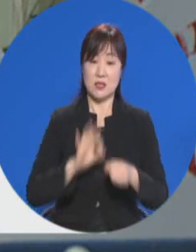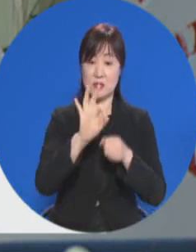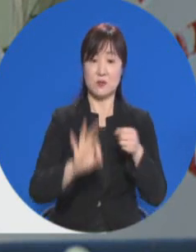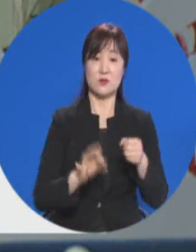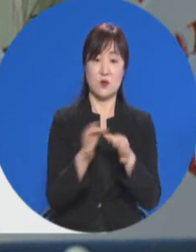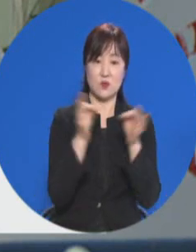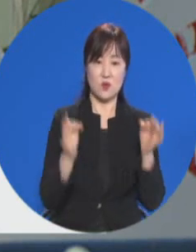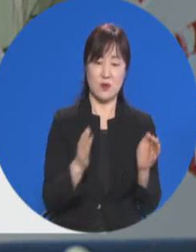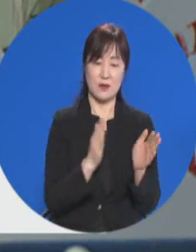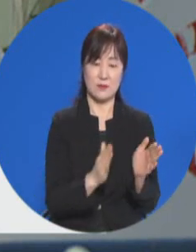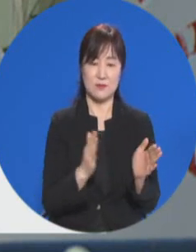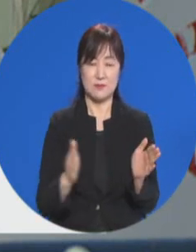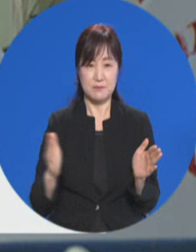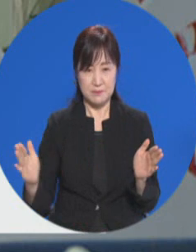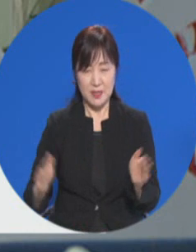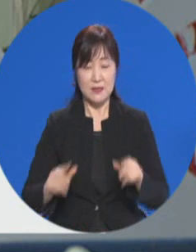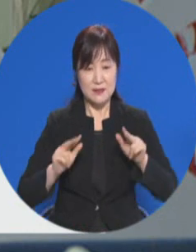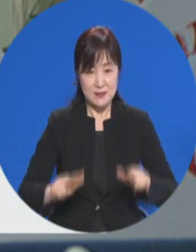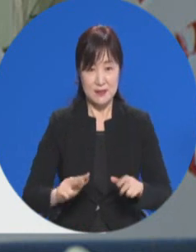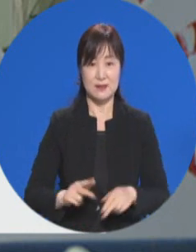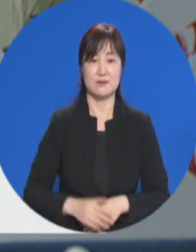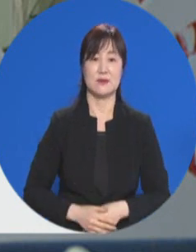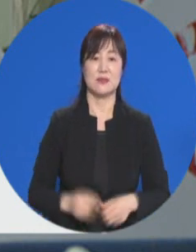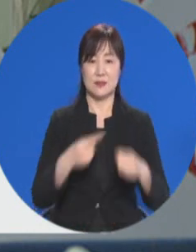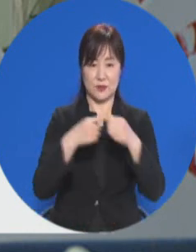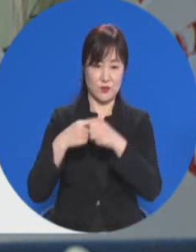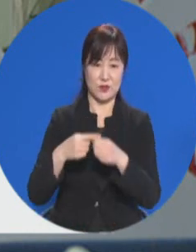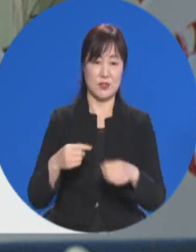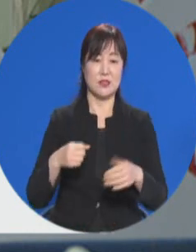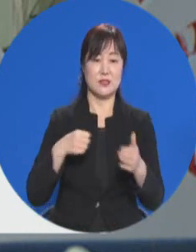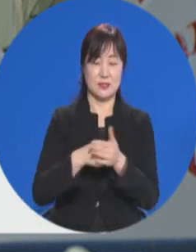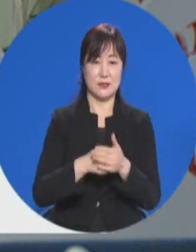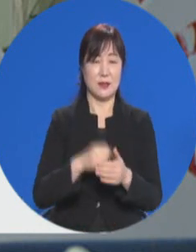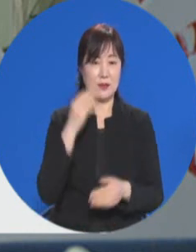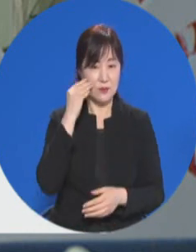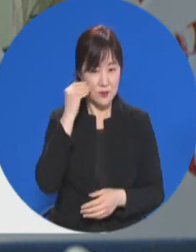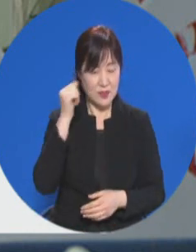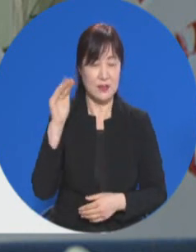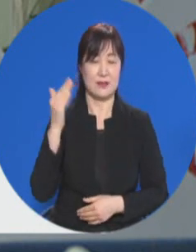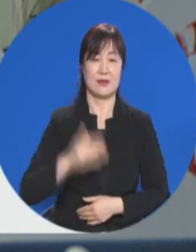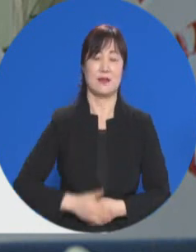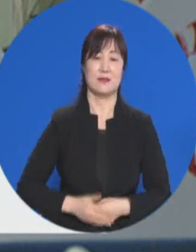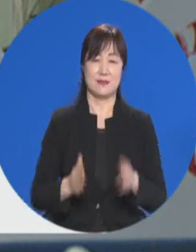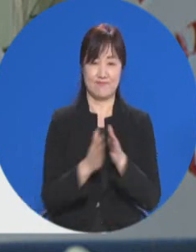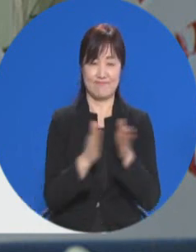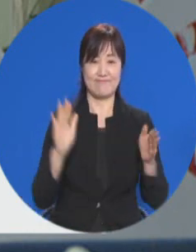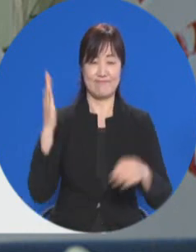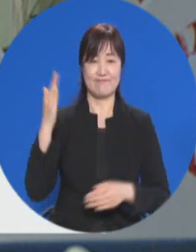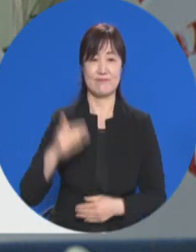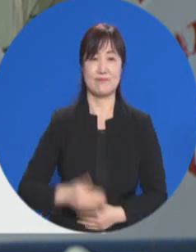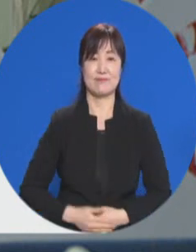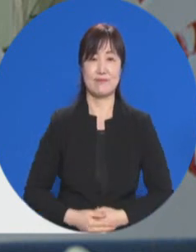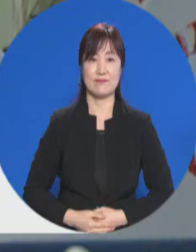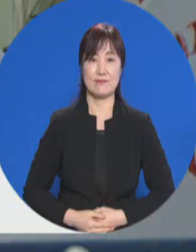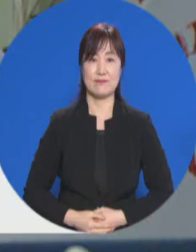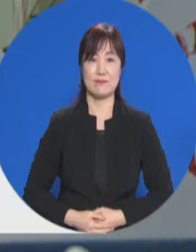표류하던 이 사업이 최근 순조롭게 1순위 후보지가 선정되면서 탄력을 받고 있습니다. 김주희 기자가